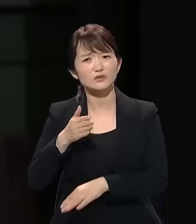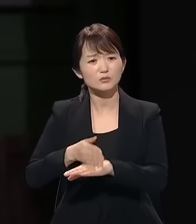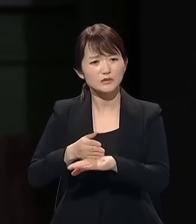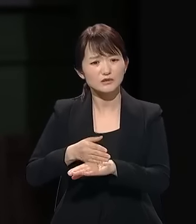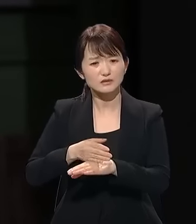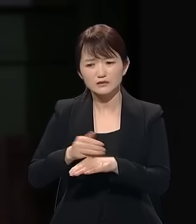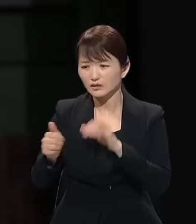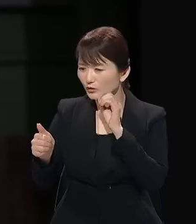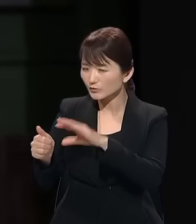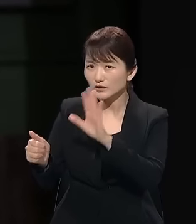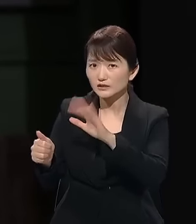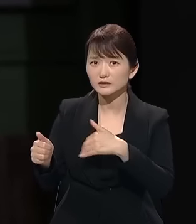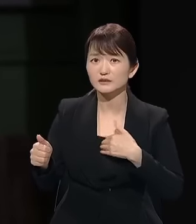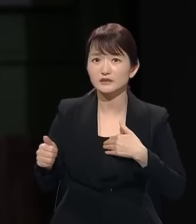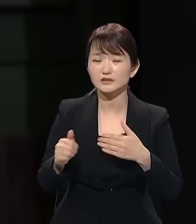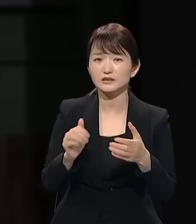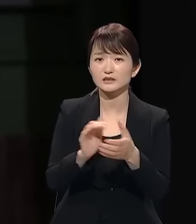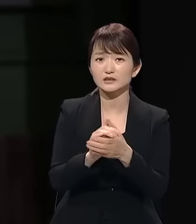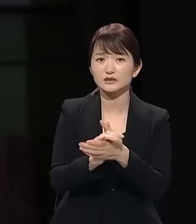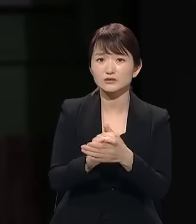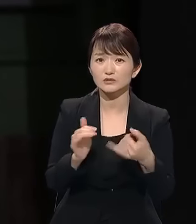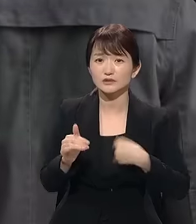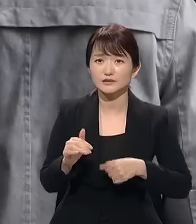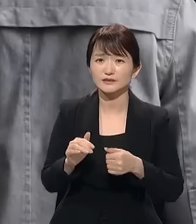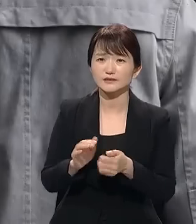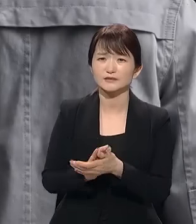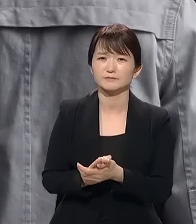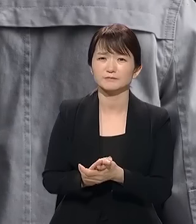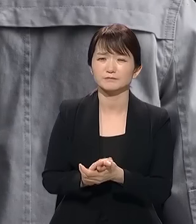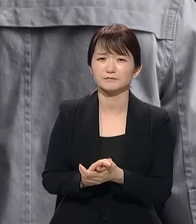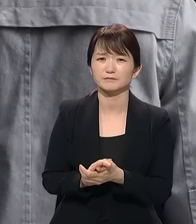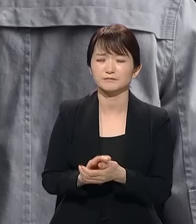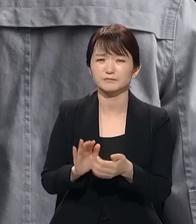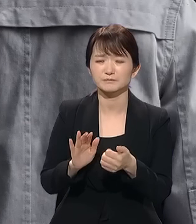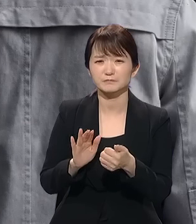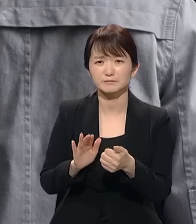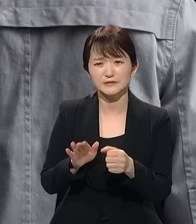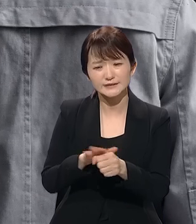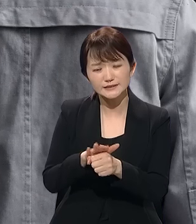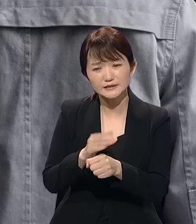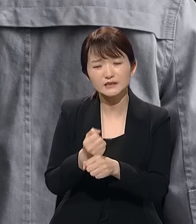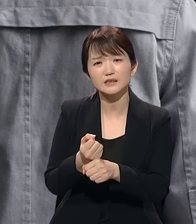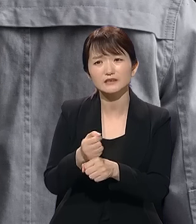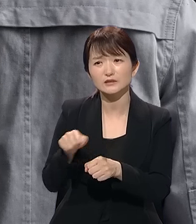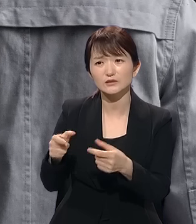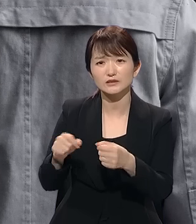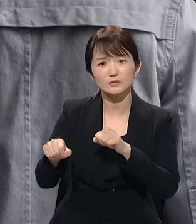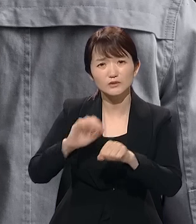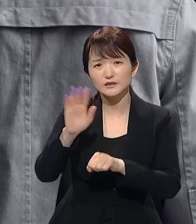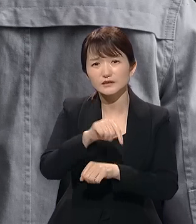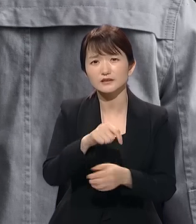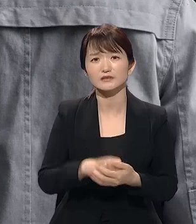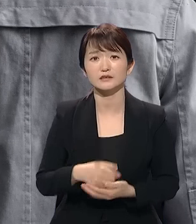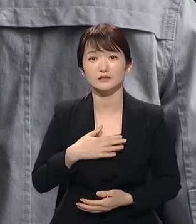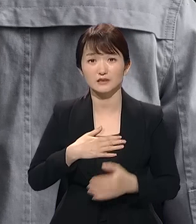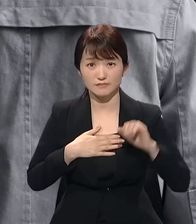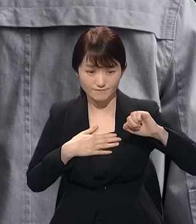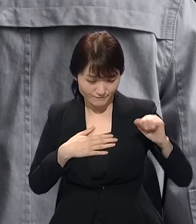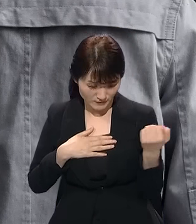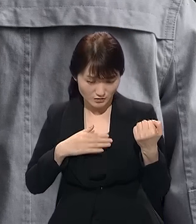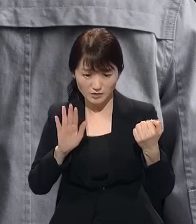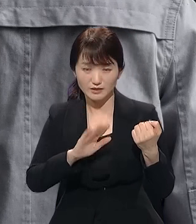고맙다고 말하지 않냐? 내 친구 딸들은 애교도 부리고 나가는데 넌 왜 안 그러냐면 화를 냈다고 합니다. 더 나아가서 왜 내게